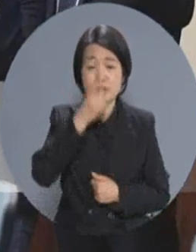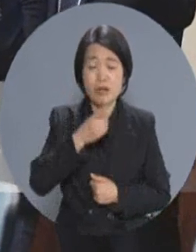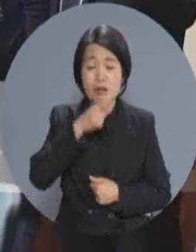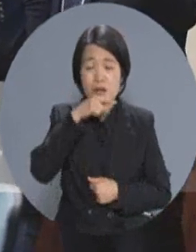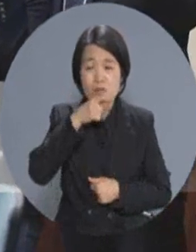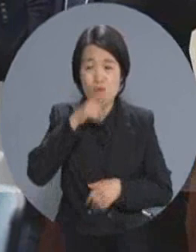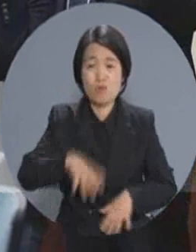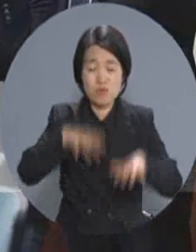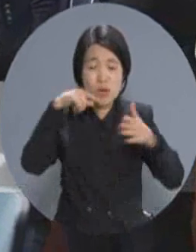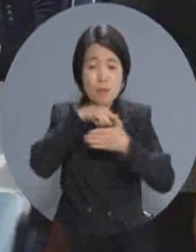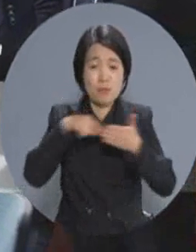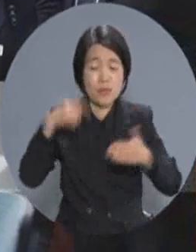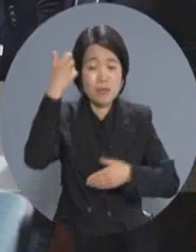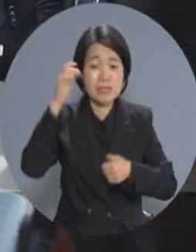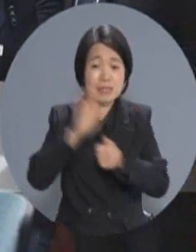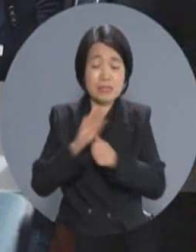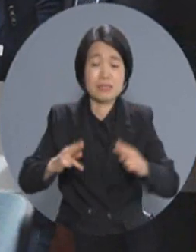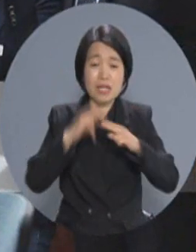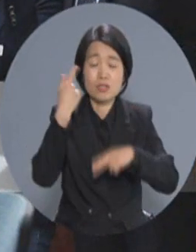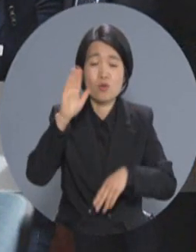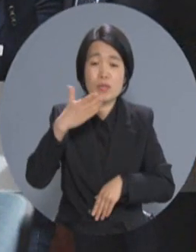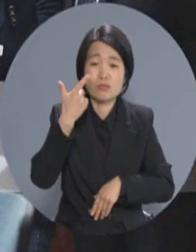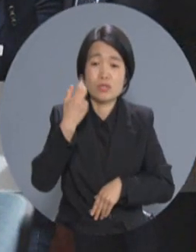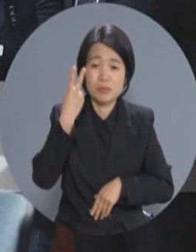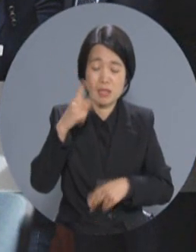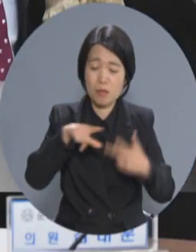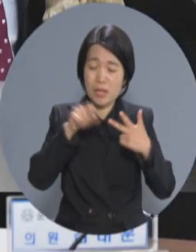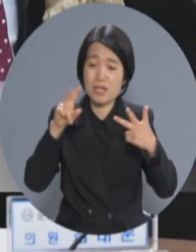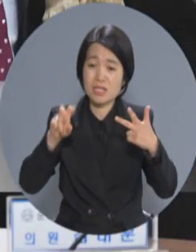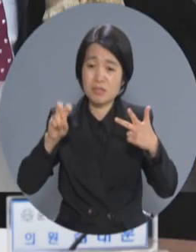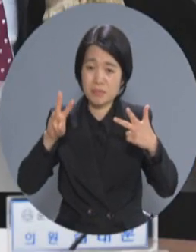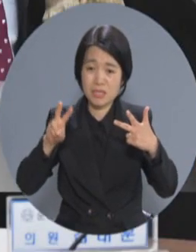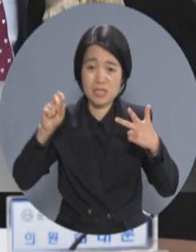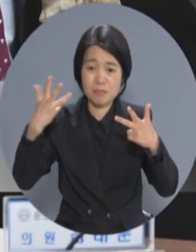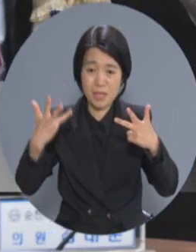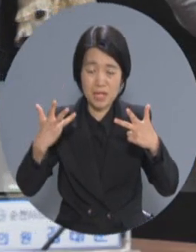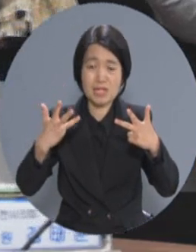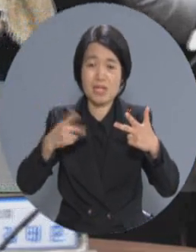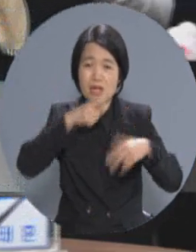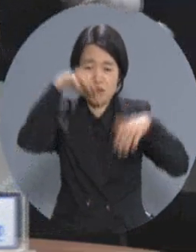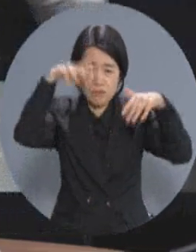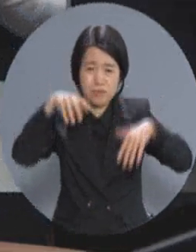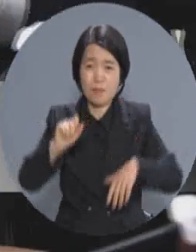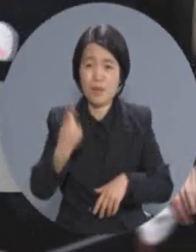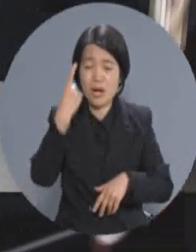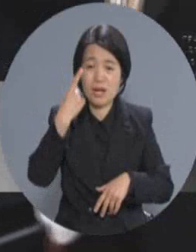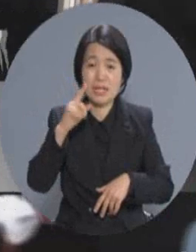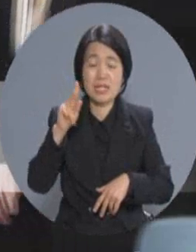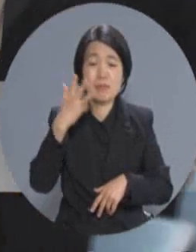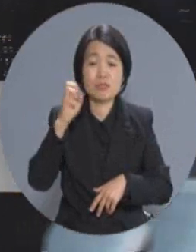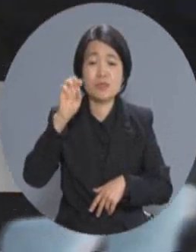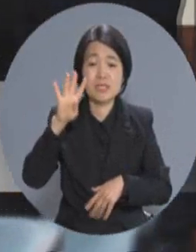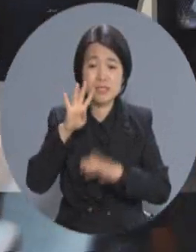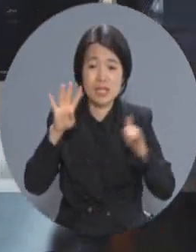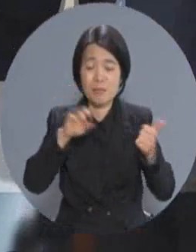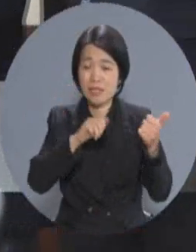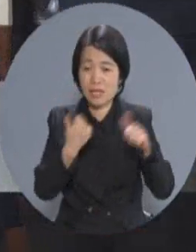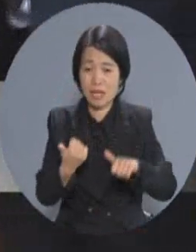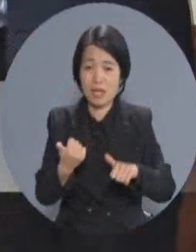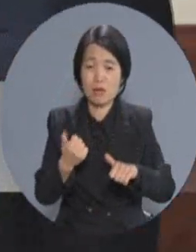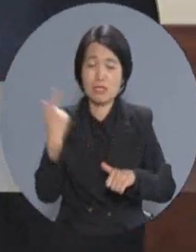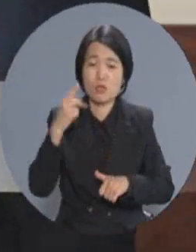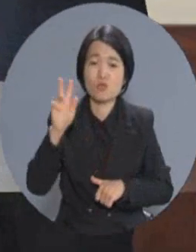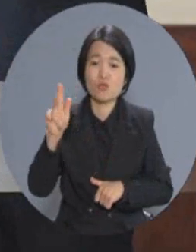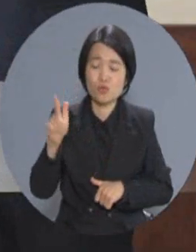순천 수해피해 위령탑은 1962년 8월 27일과 28일에 내린 집중호우로 20024명의 사망자와